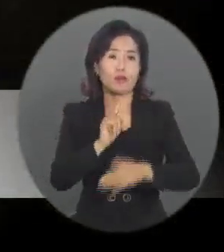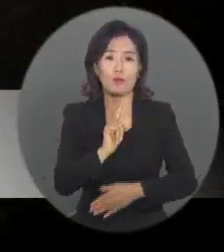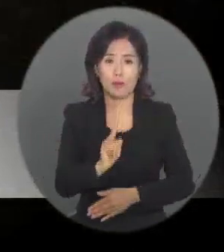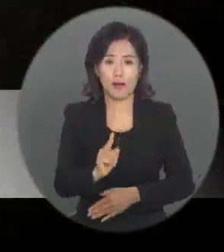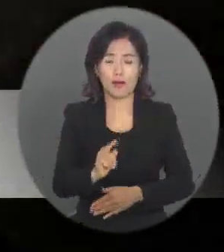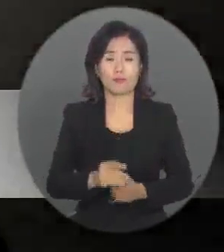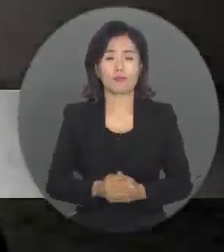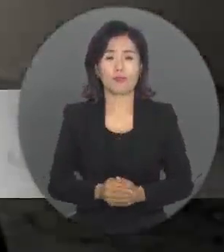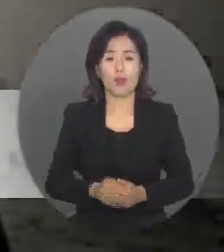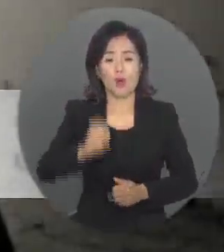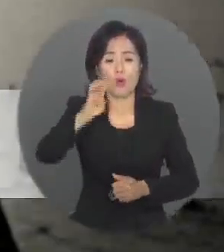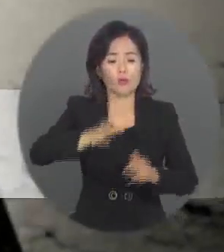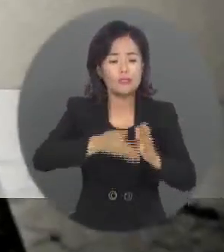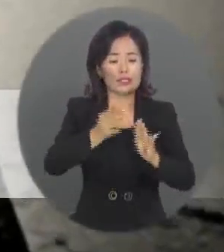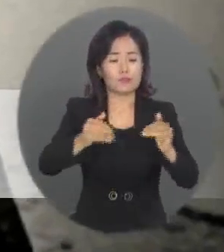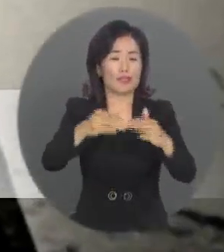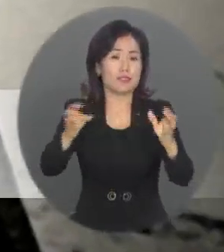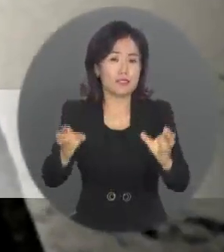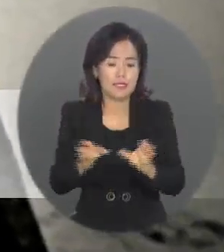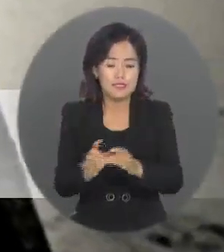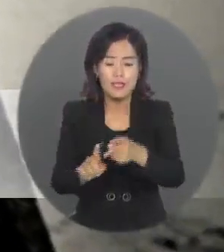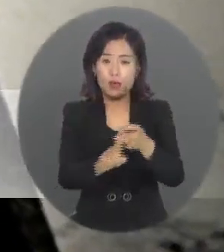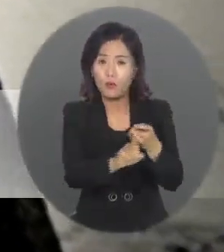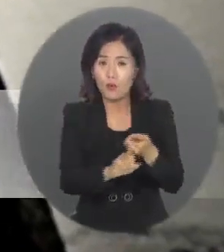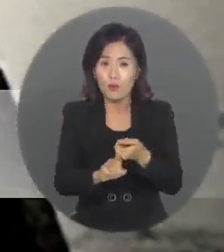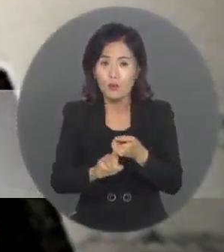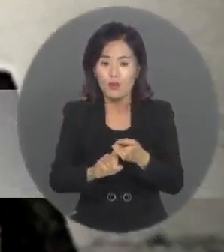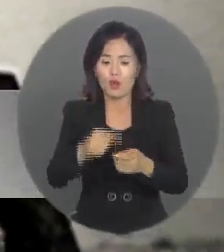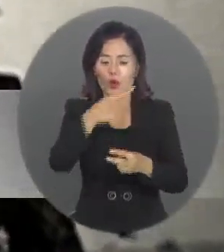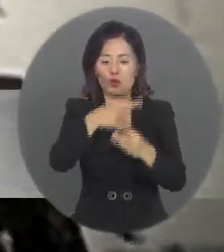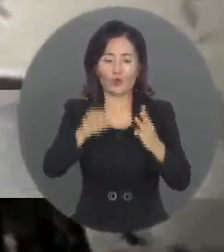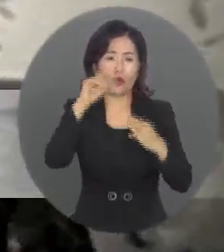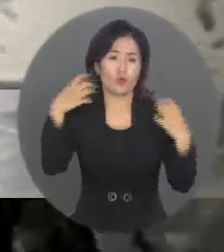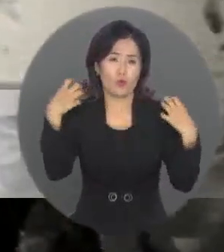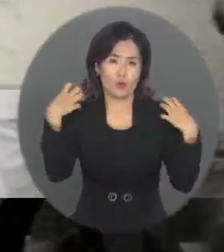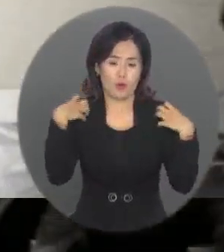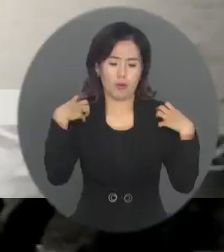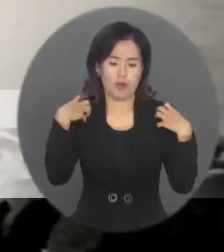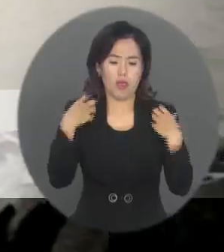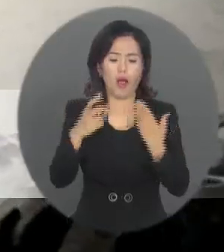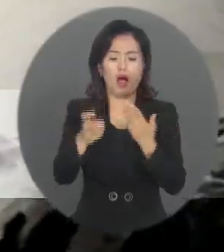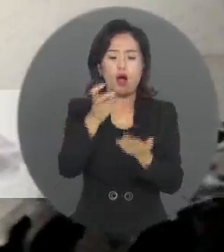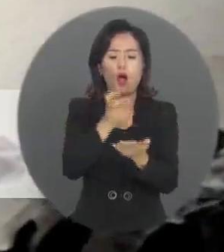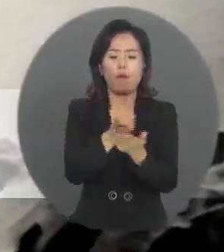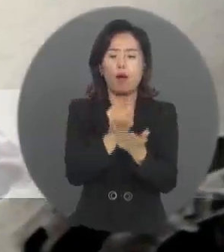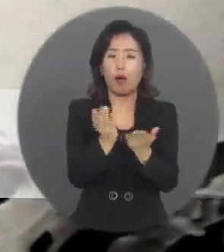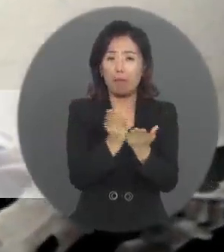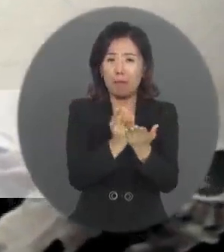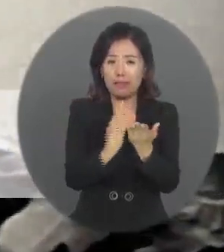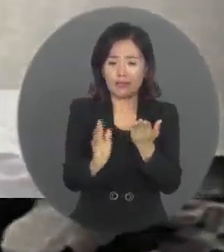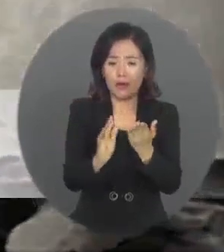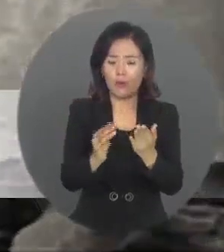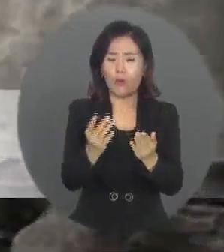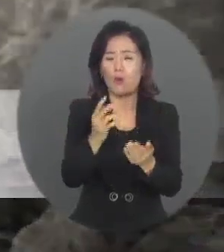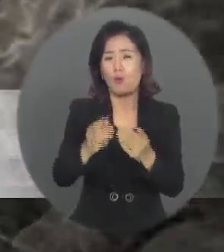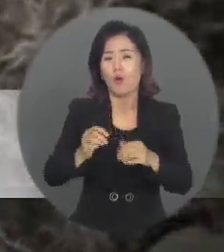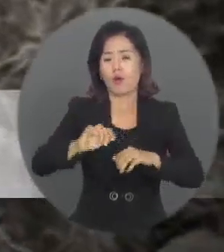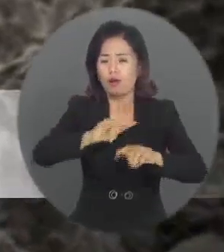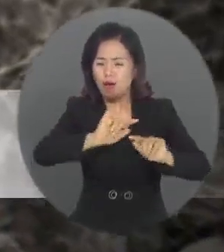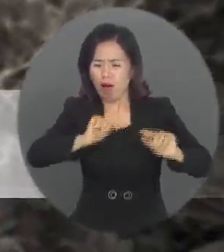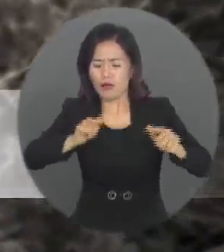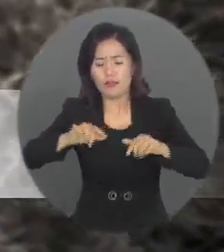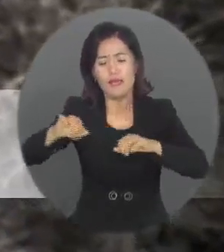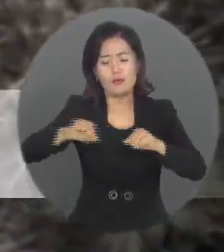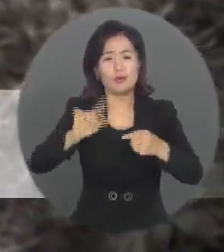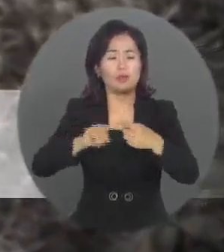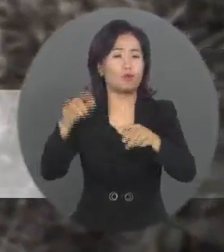주장했습니다. 광주 시민사회단체 연대는 윤석열 정부의 반헌법적, 반역사적 색깔론 공세를